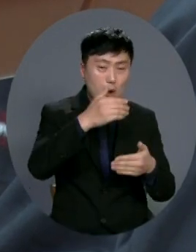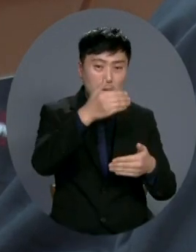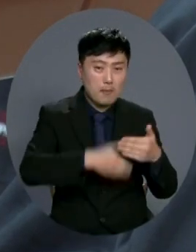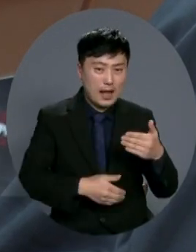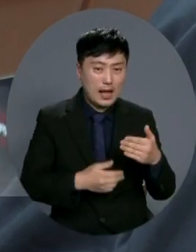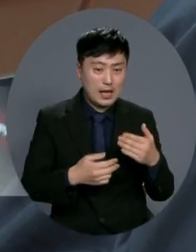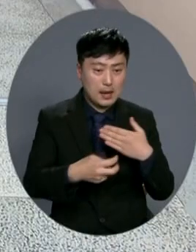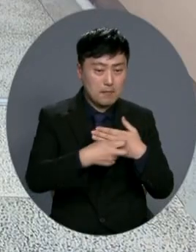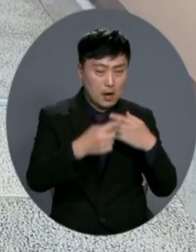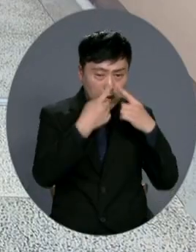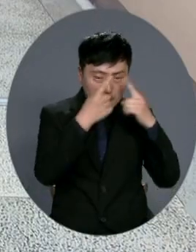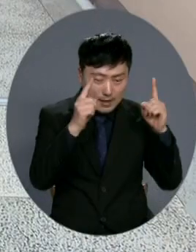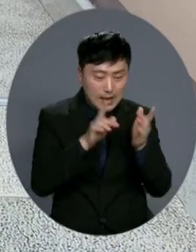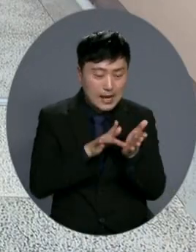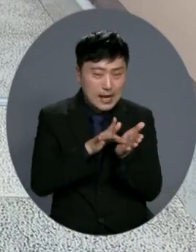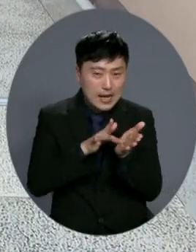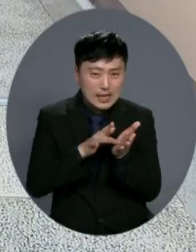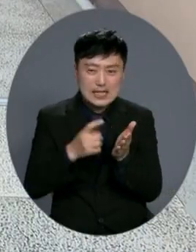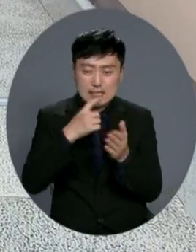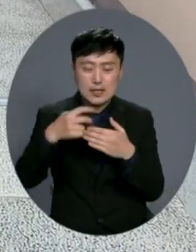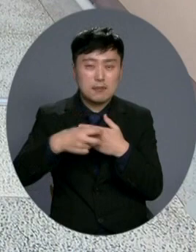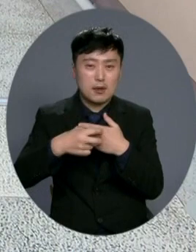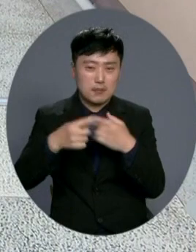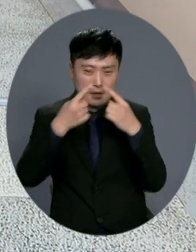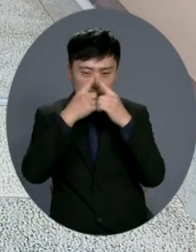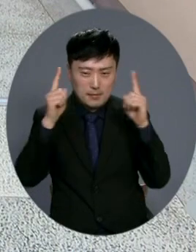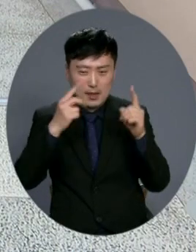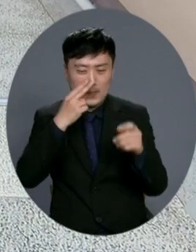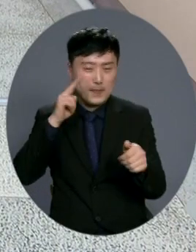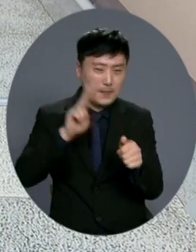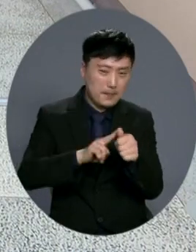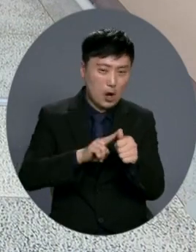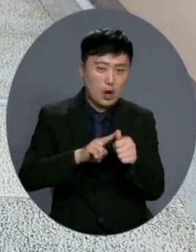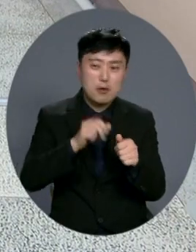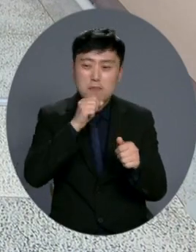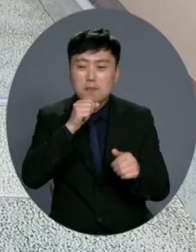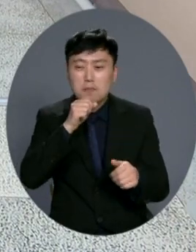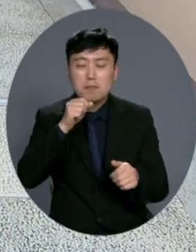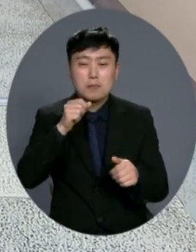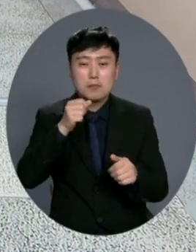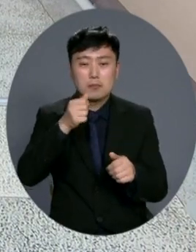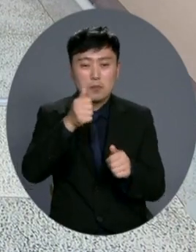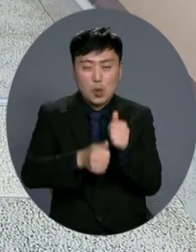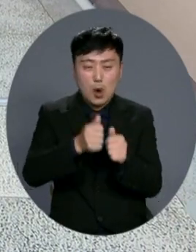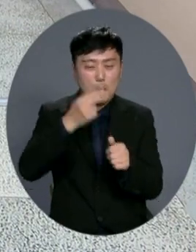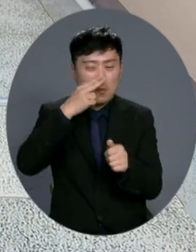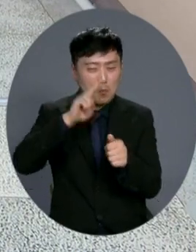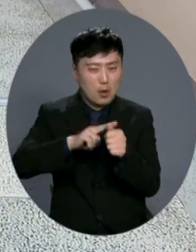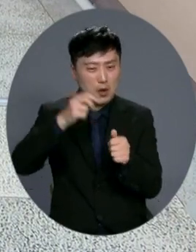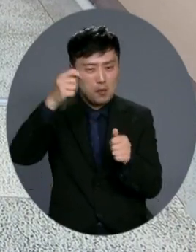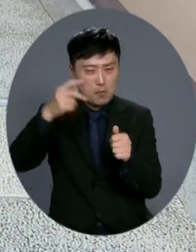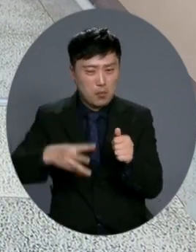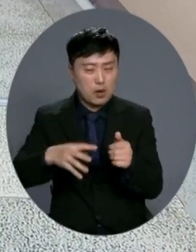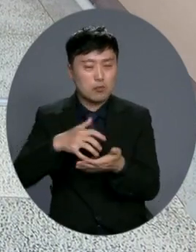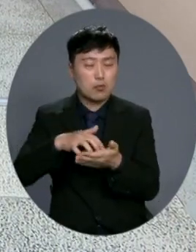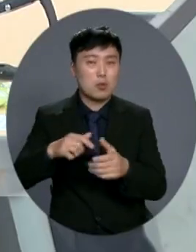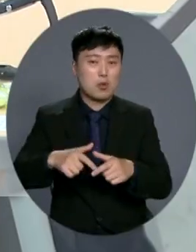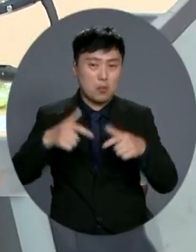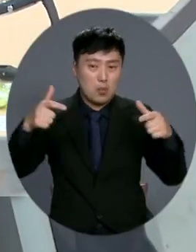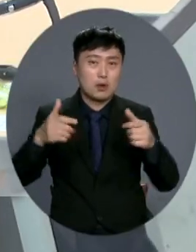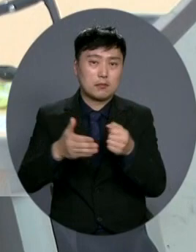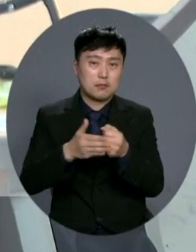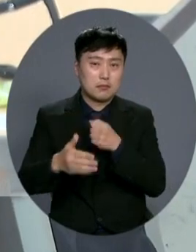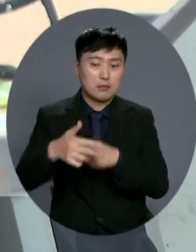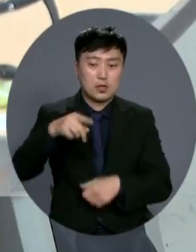의대, 약대, 치대 등 인기학과 재도전을 택한 상위권 N수생들이 많이 늘어난 것으로 보여 정시 모집